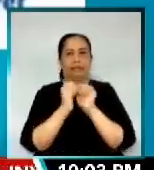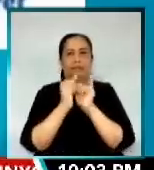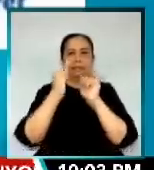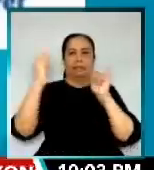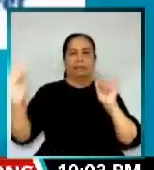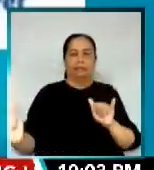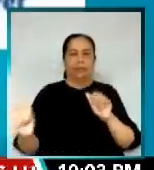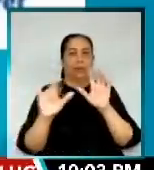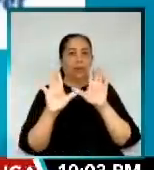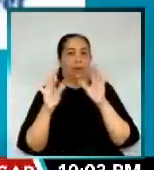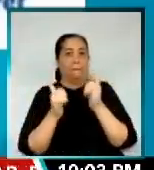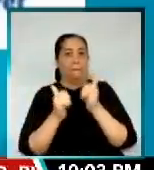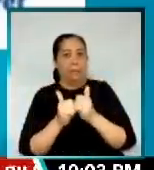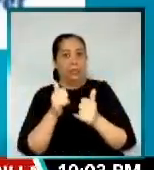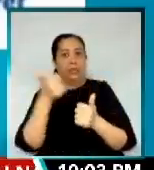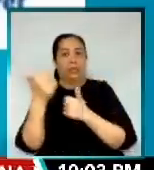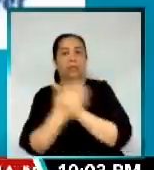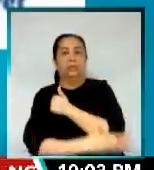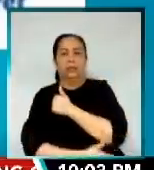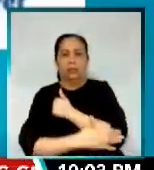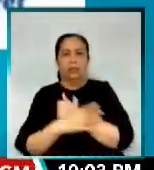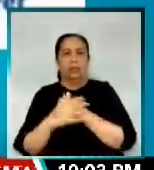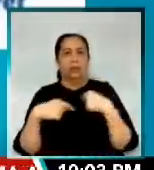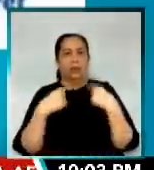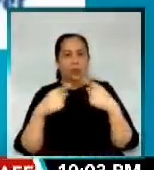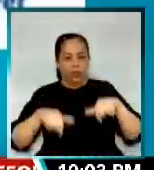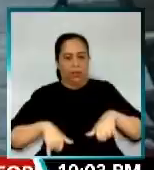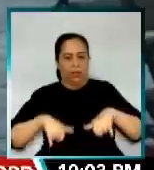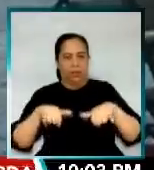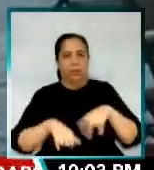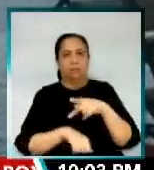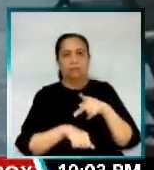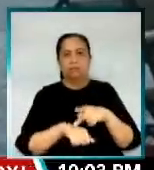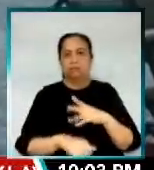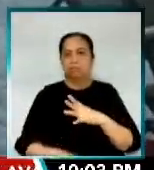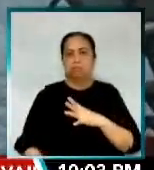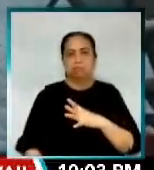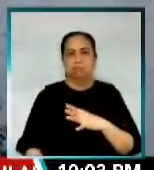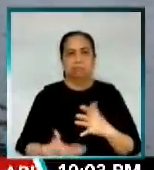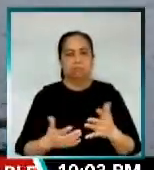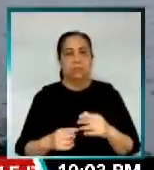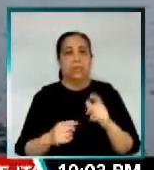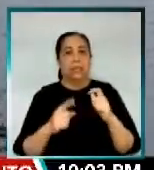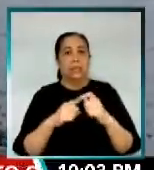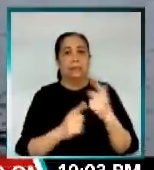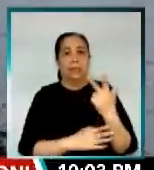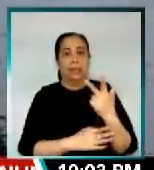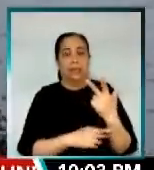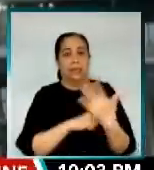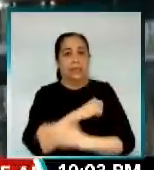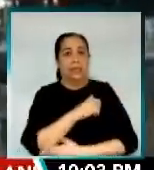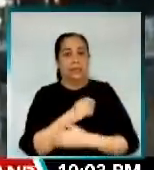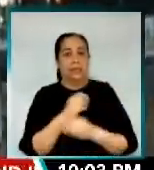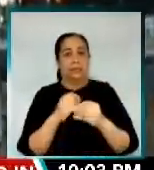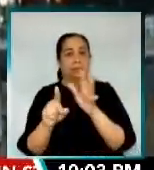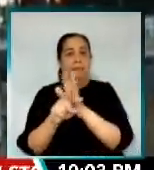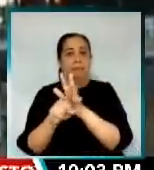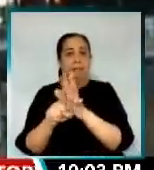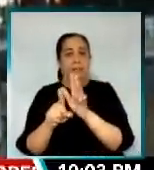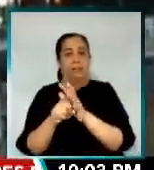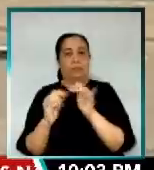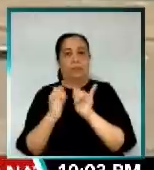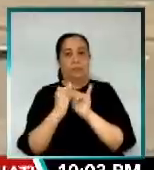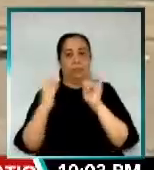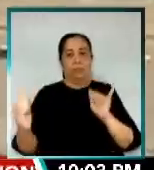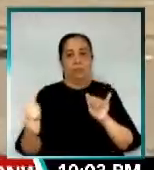na nasa ibang bansa habang narito sila sa Pilipinas. Top 3 sa mga bansang mas pinipili para sa remote employment